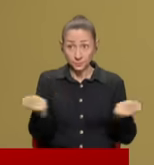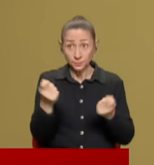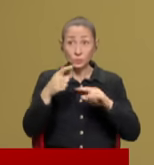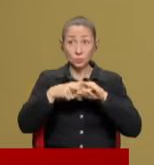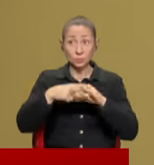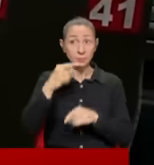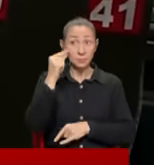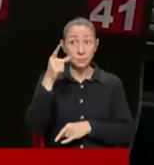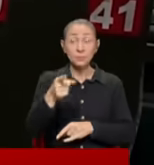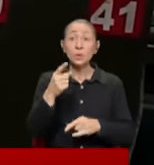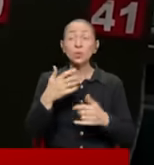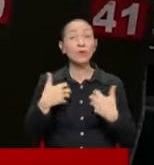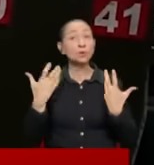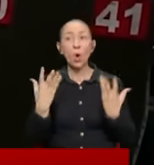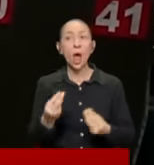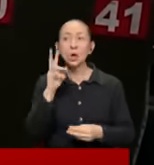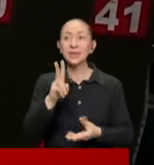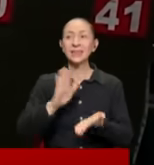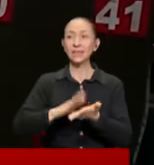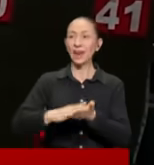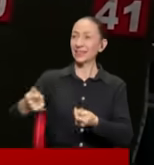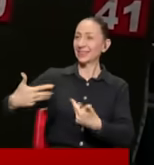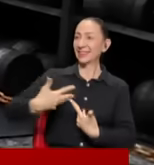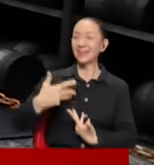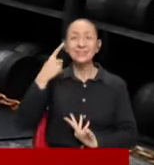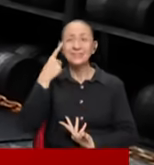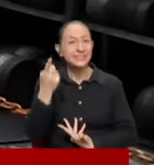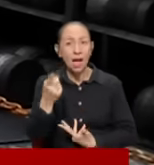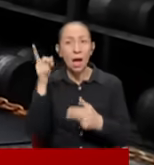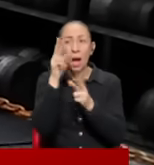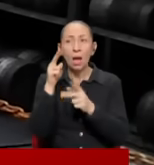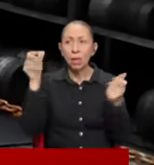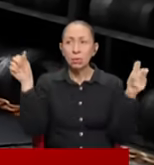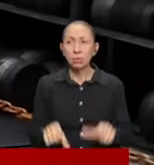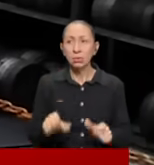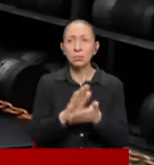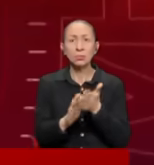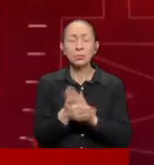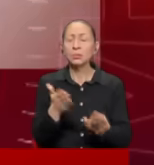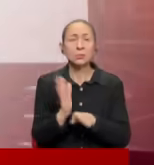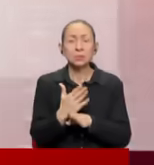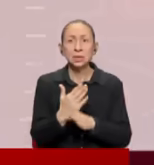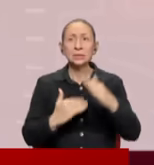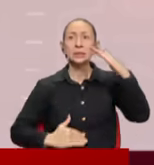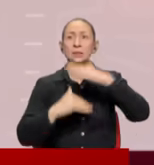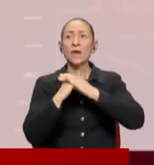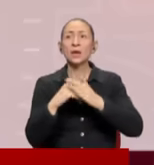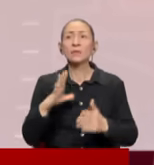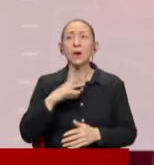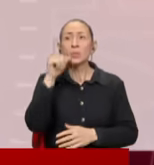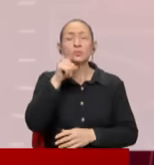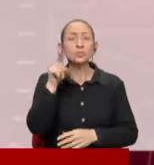çalışan Hüseyin Küçük, güvence olarak gördüğü kıdem tazminatı ile ilgili hayal bile kuramıyor artık. Çünkü tavan sınırı